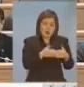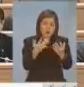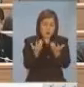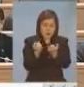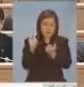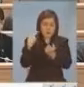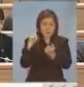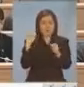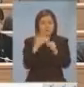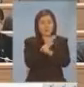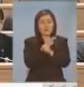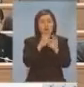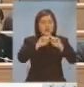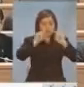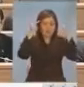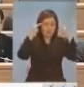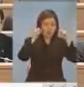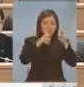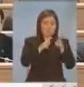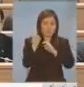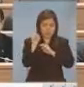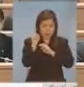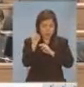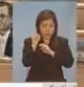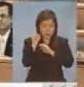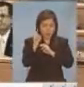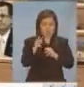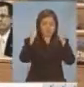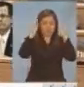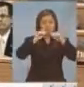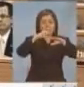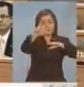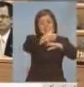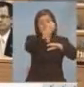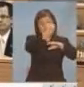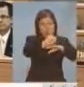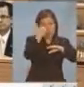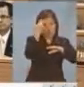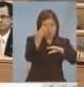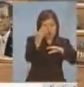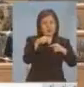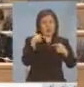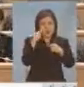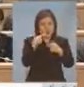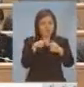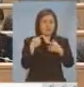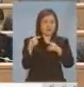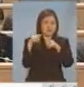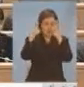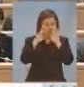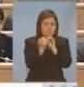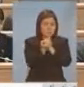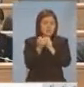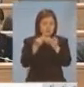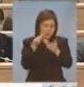บายภาคนิยมอะค่ะใช้หลักการของการเมืองนำ ผลประโยชน์ของประเทศชาติค่ะถ้า